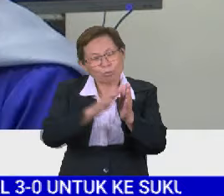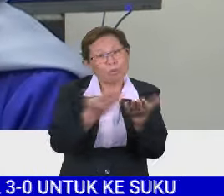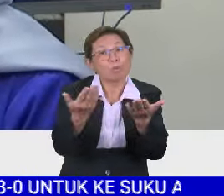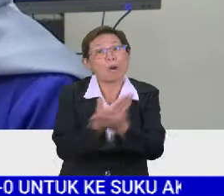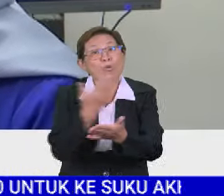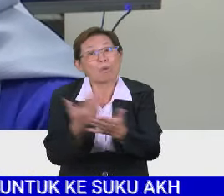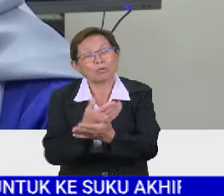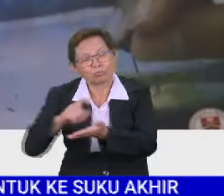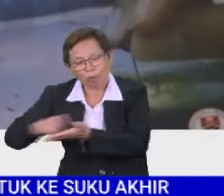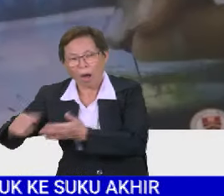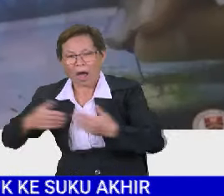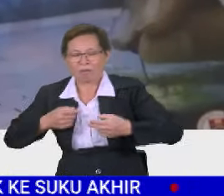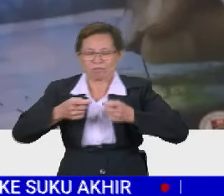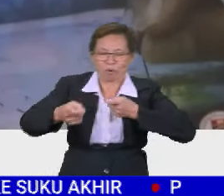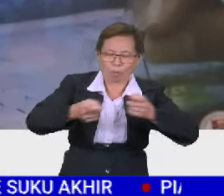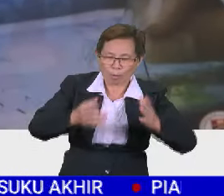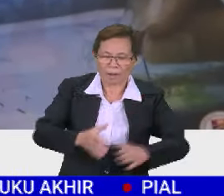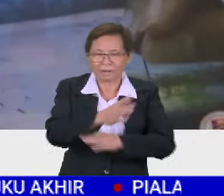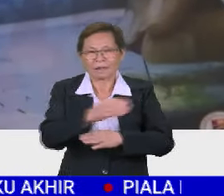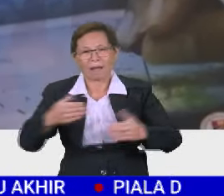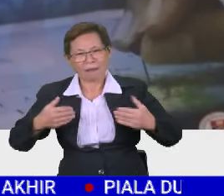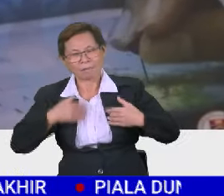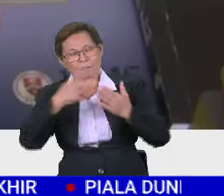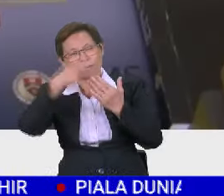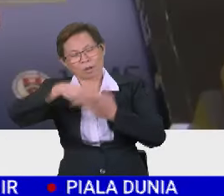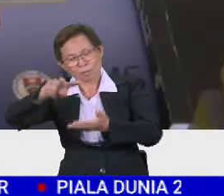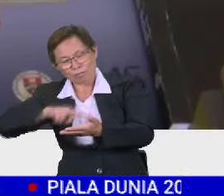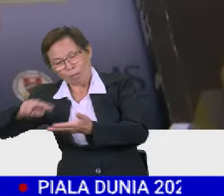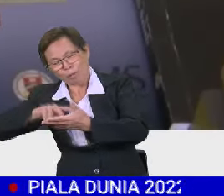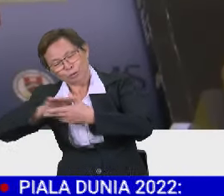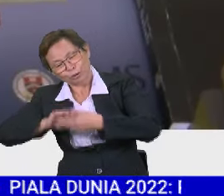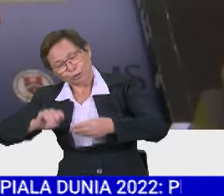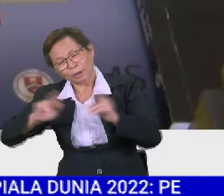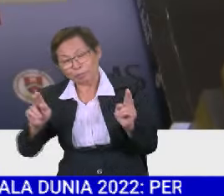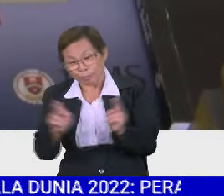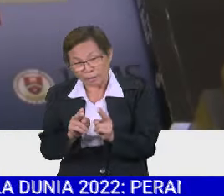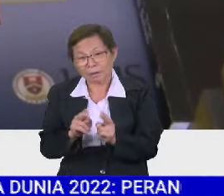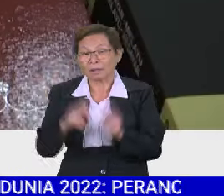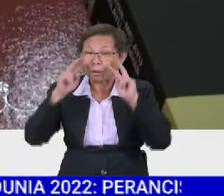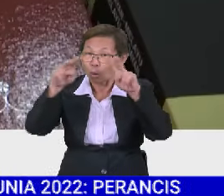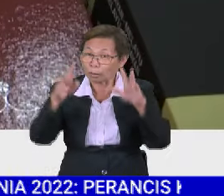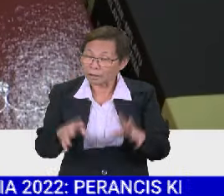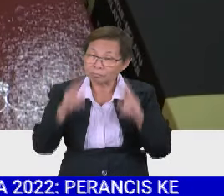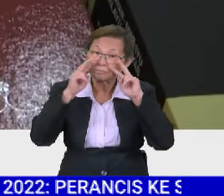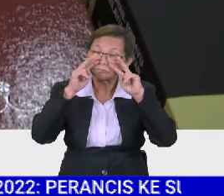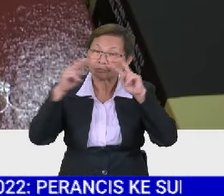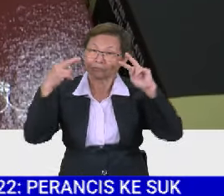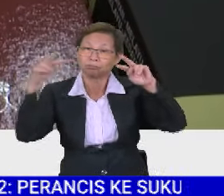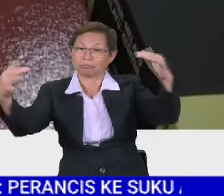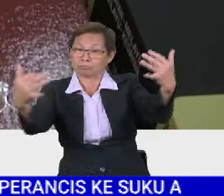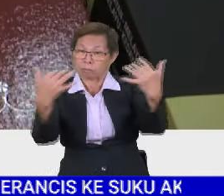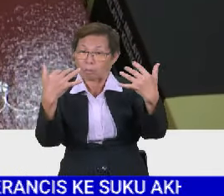terbit ada mode rate kita juga ada program membaca cerpen ya Bukan saja